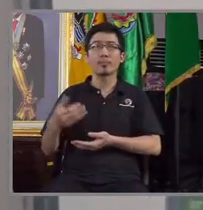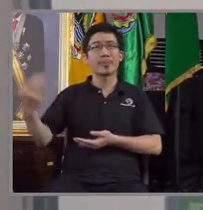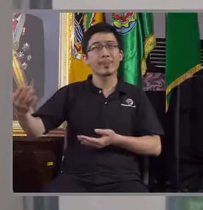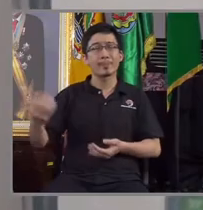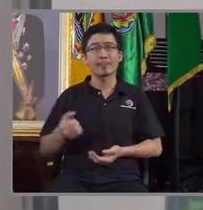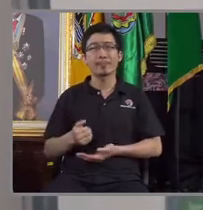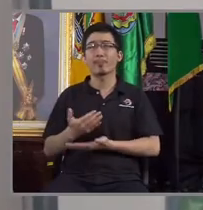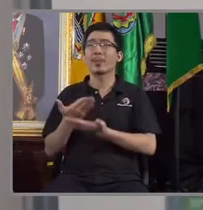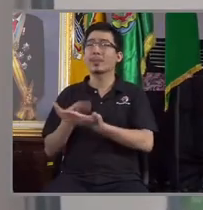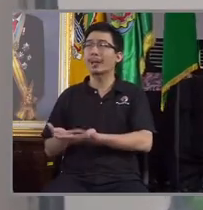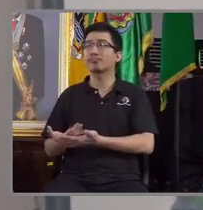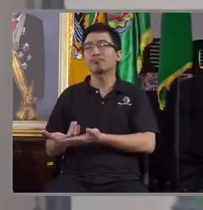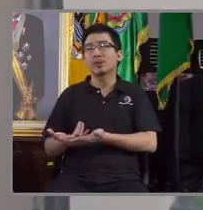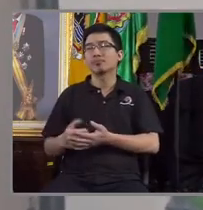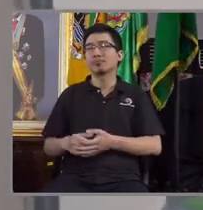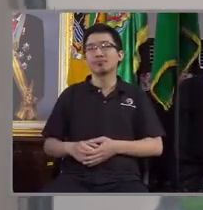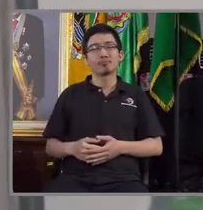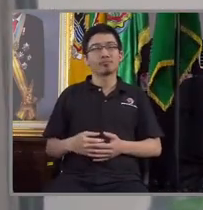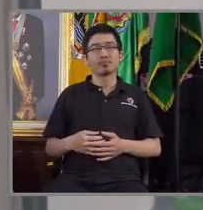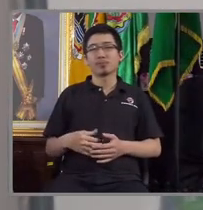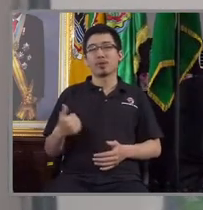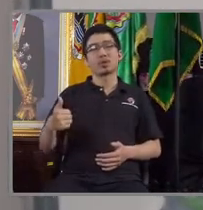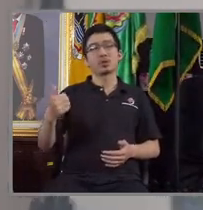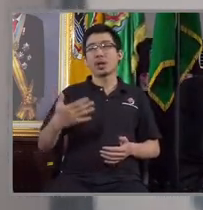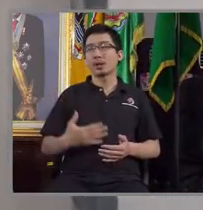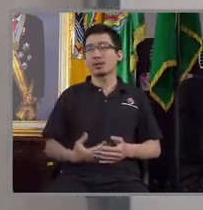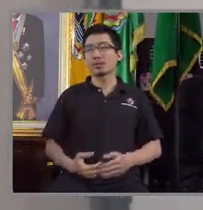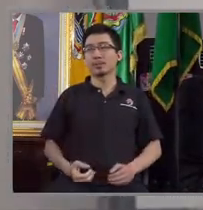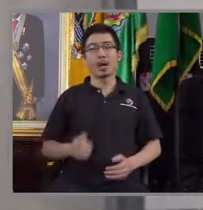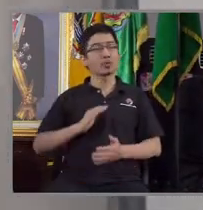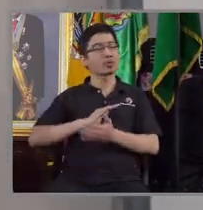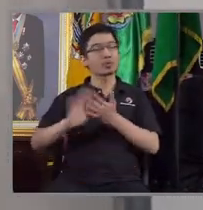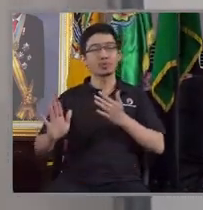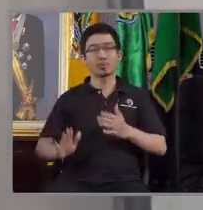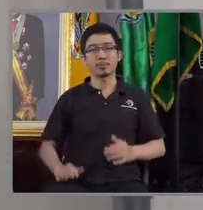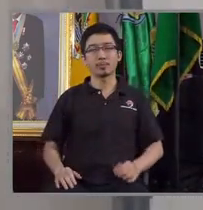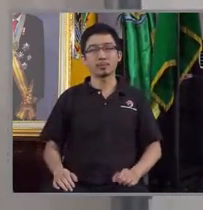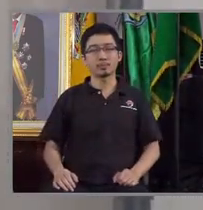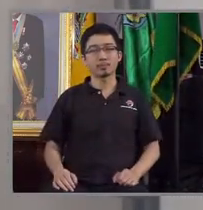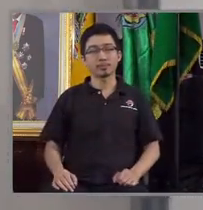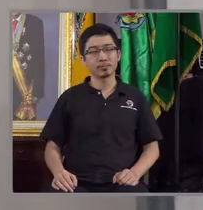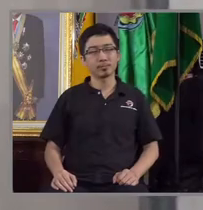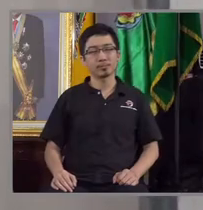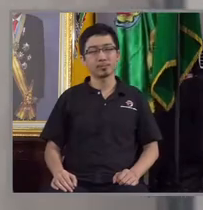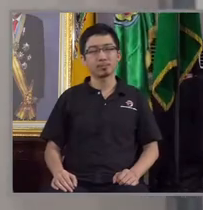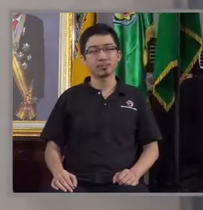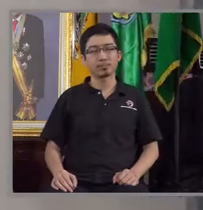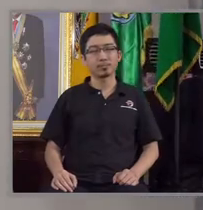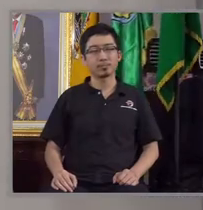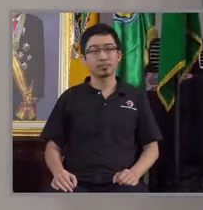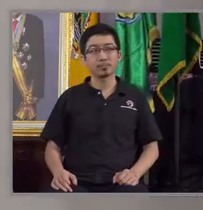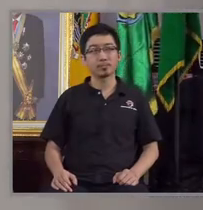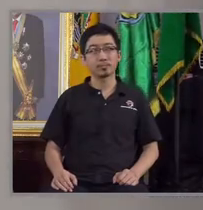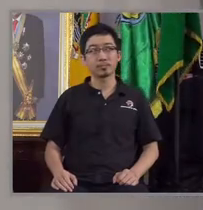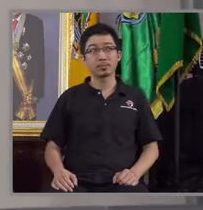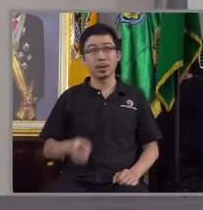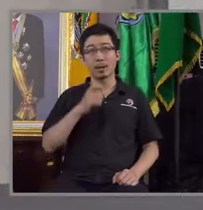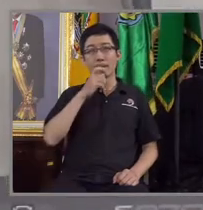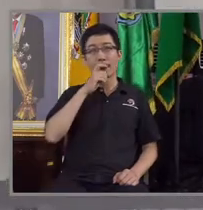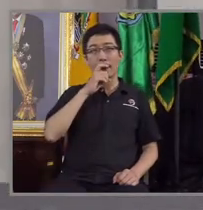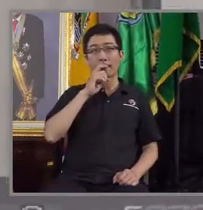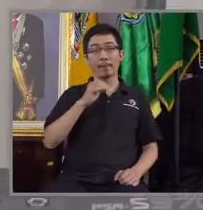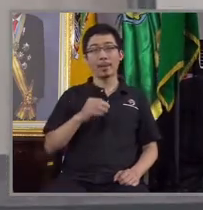Pak Topo Oke deh ah baik kita lanjutkan kali ini Bapak Walikota